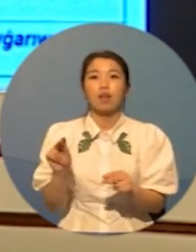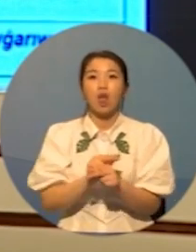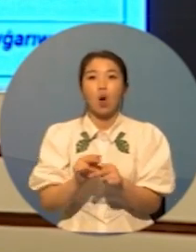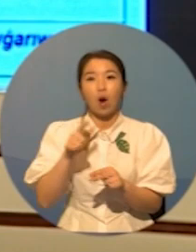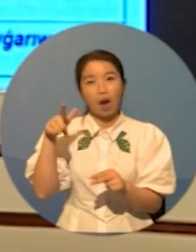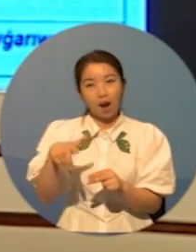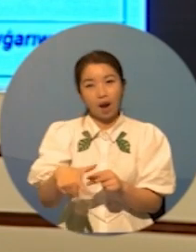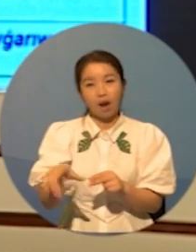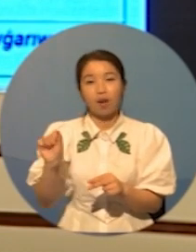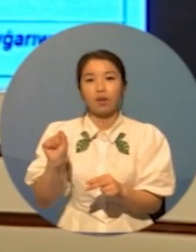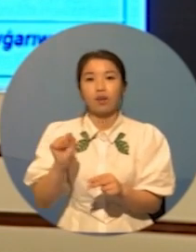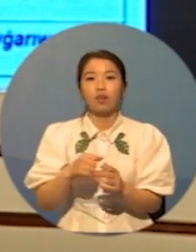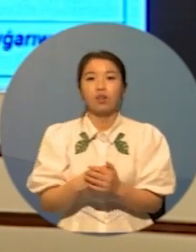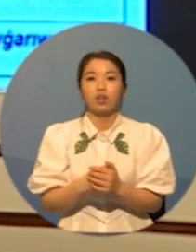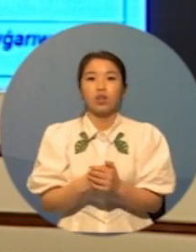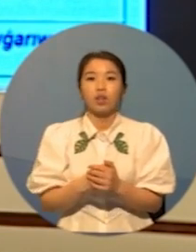тәрбиялауға,